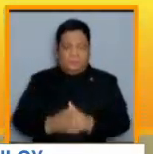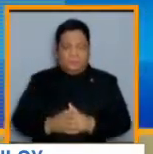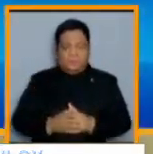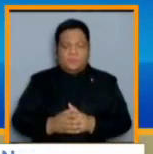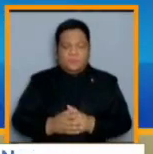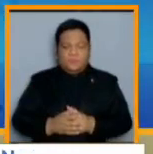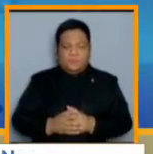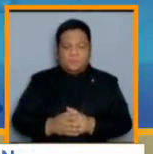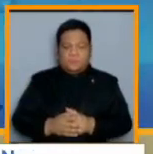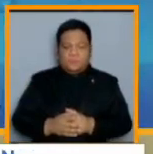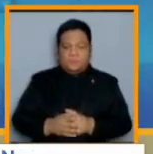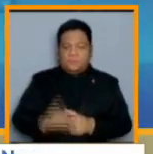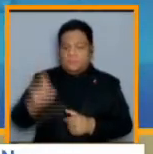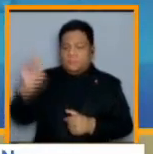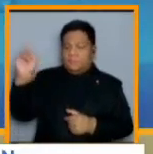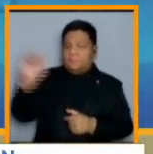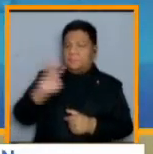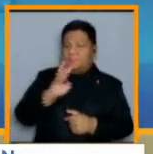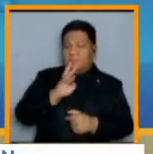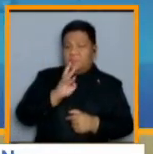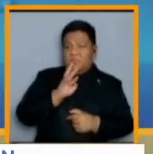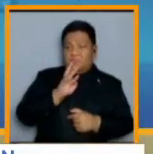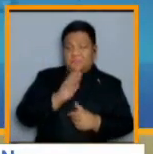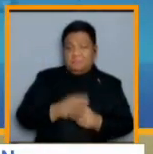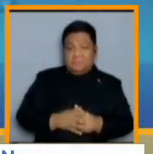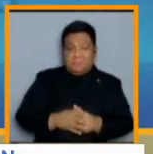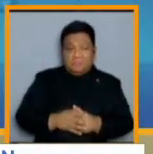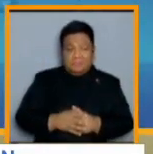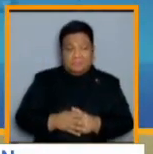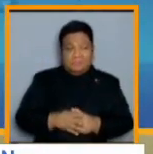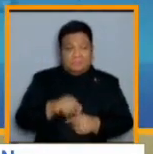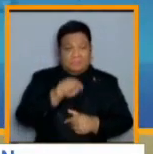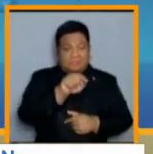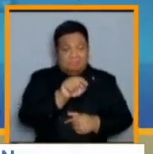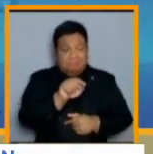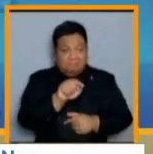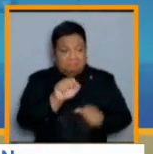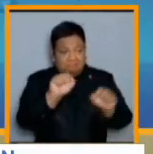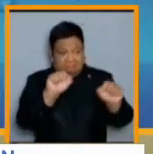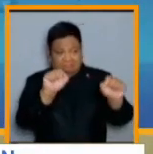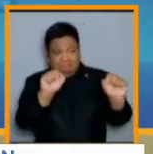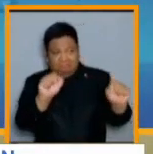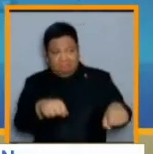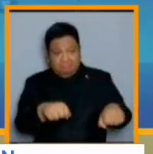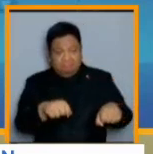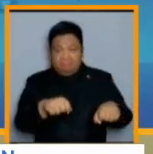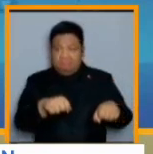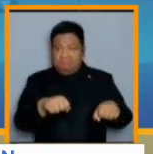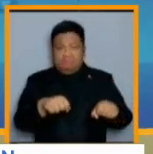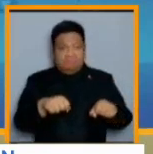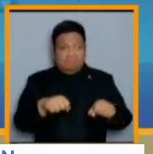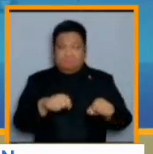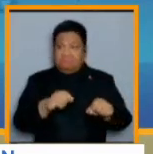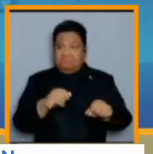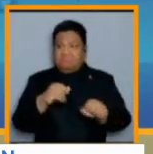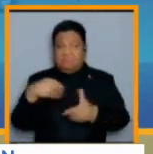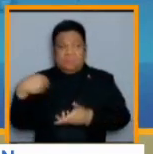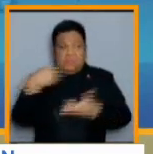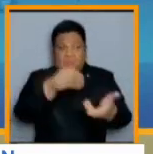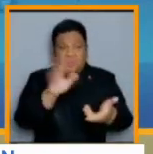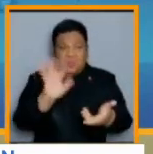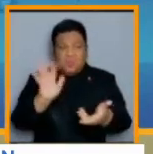na dili sila tagaan ng provide ng relief goods. Labi na kuman na panahon